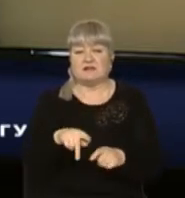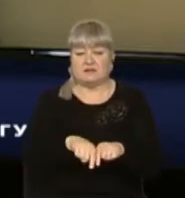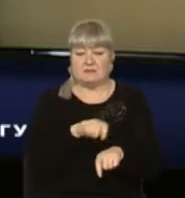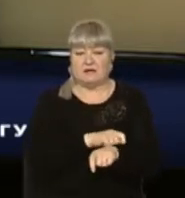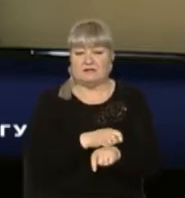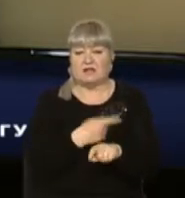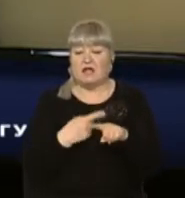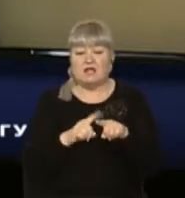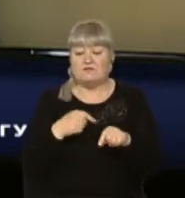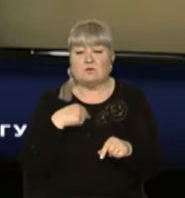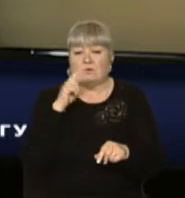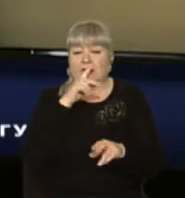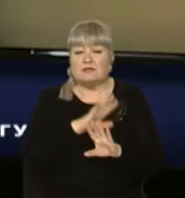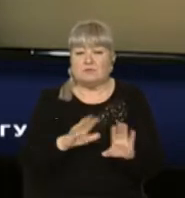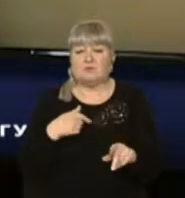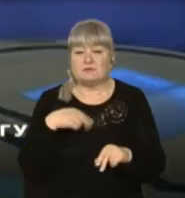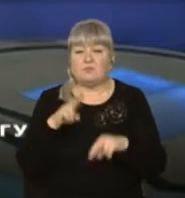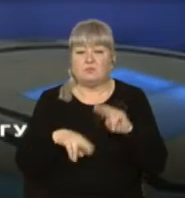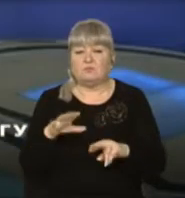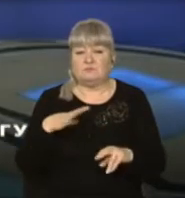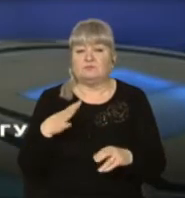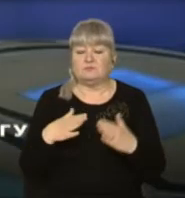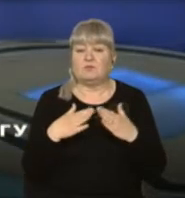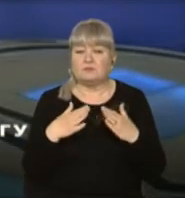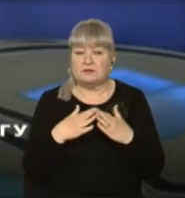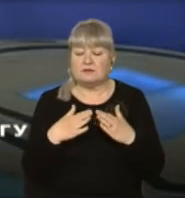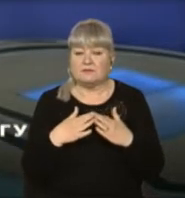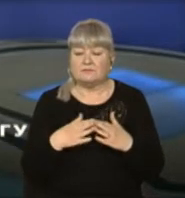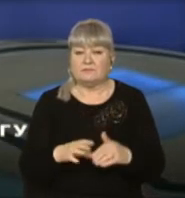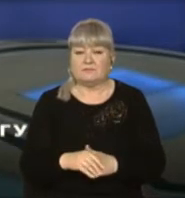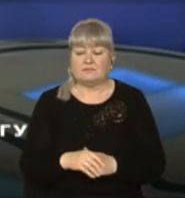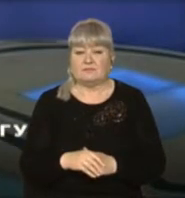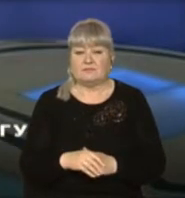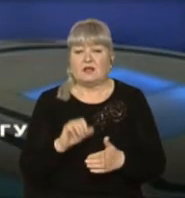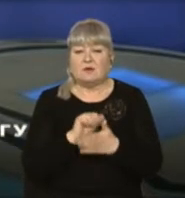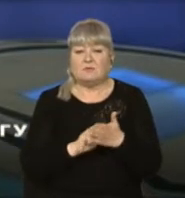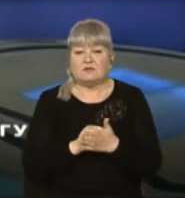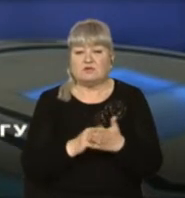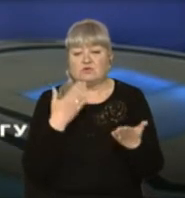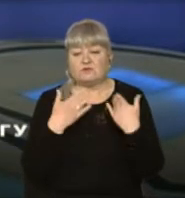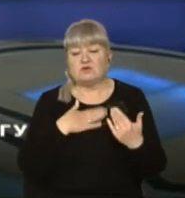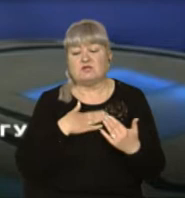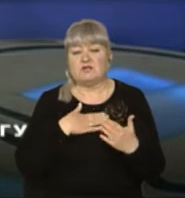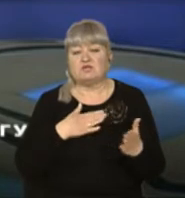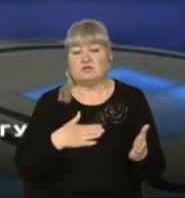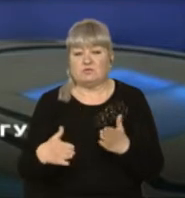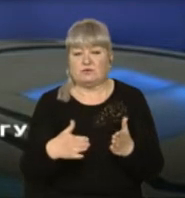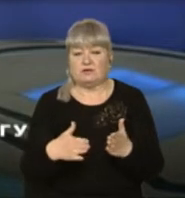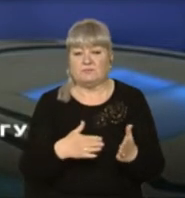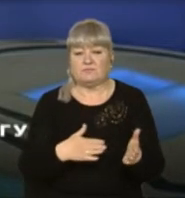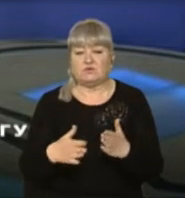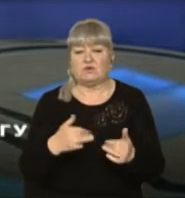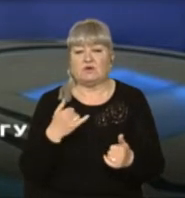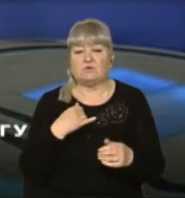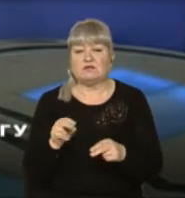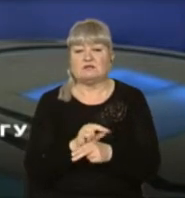я не помиляюсь, бо я будував будинки. Отже, причиною наступною відносно наших доріг. Дороги в нас пан Гамар